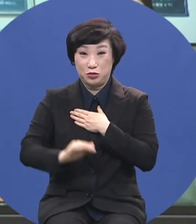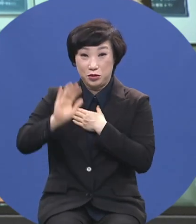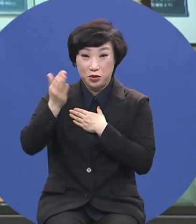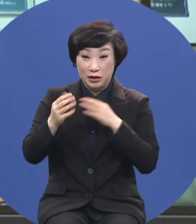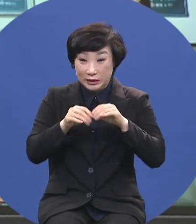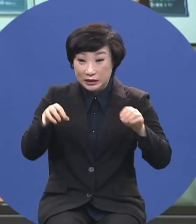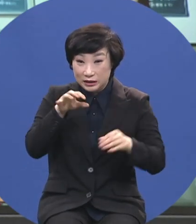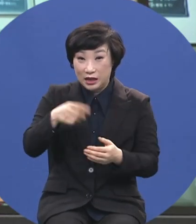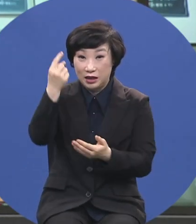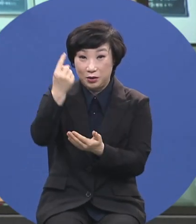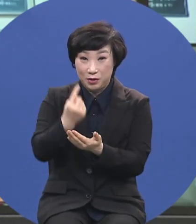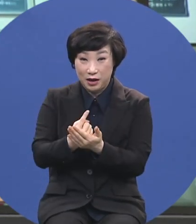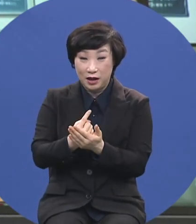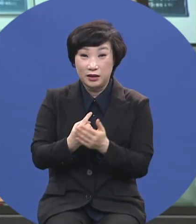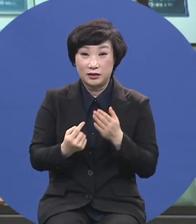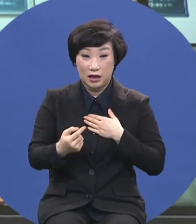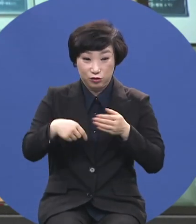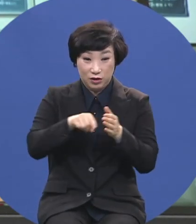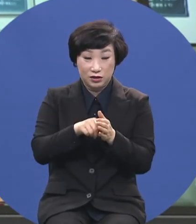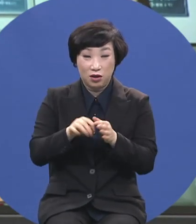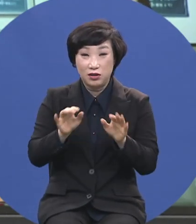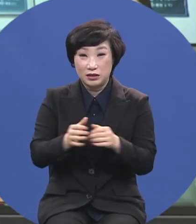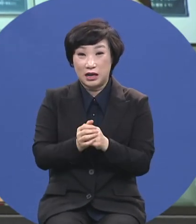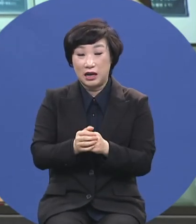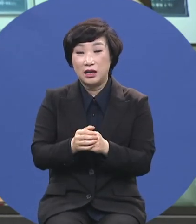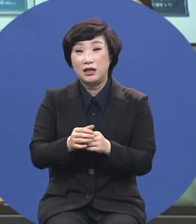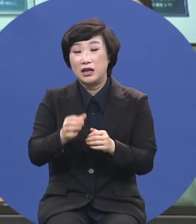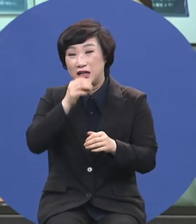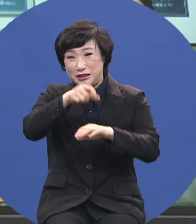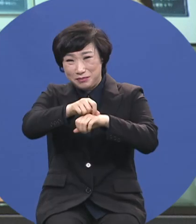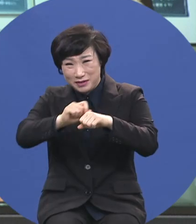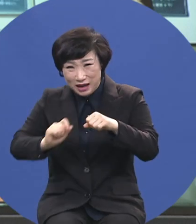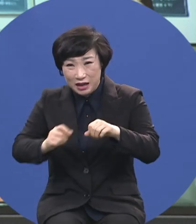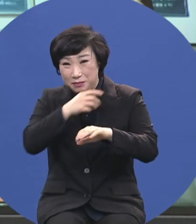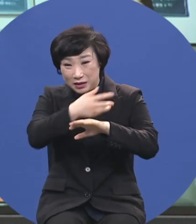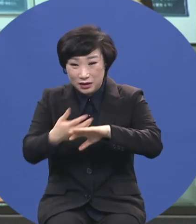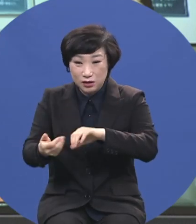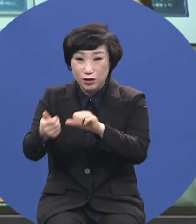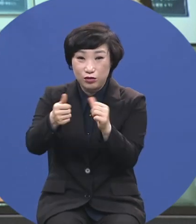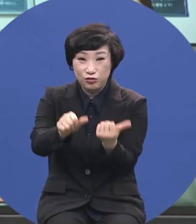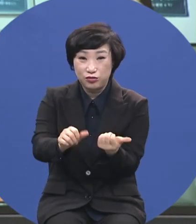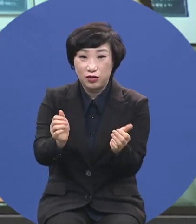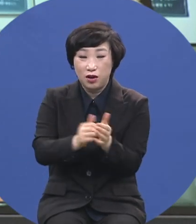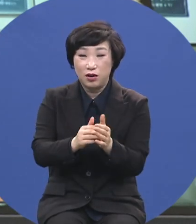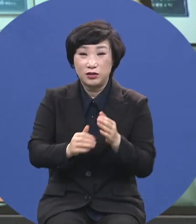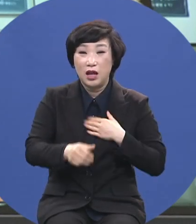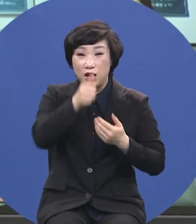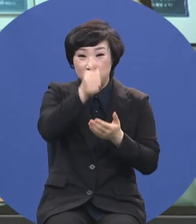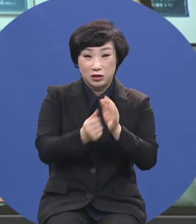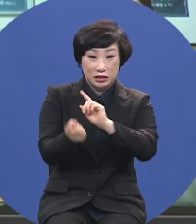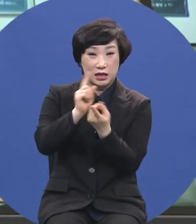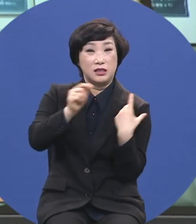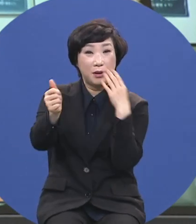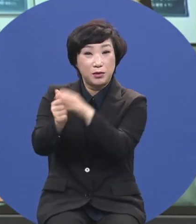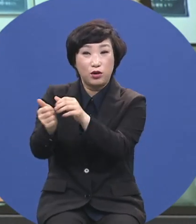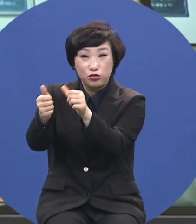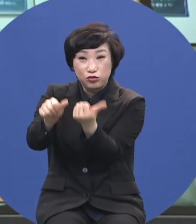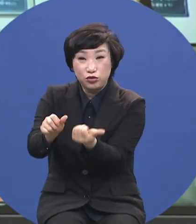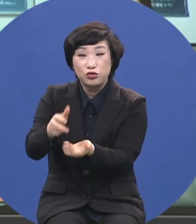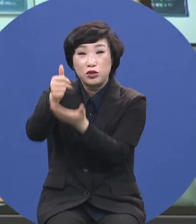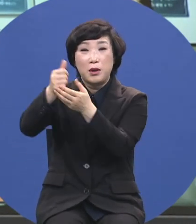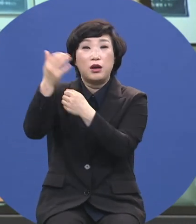여기 땅에 오셔서 날 위해서 그토록 잔인하게 십자가에서 죽어서 내 죄 담당하고 죽어주신 그